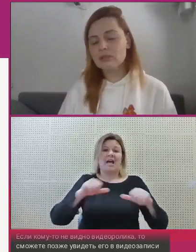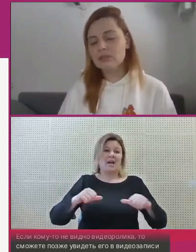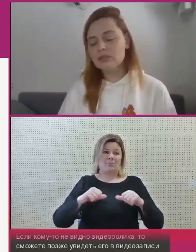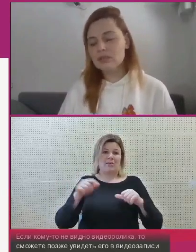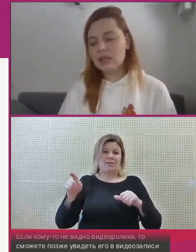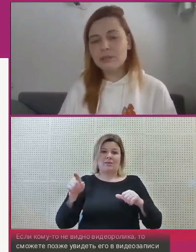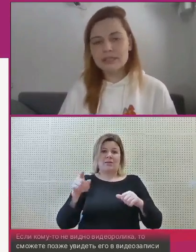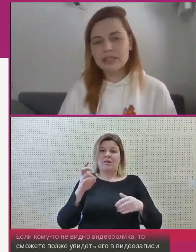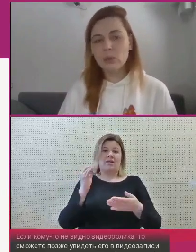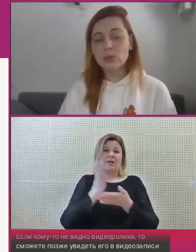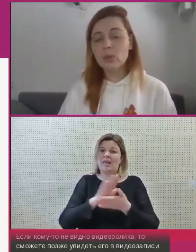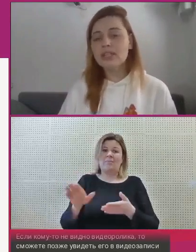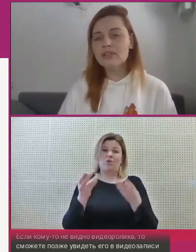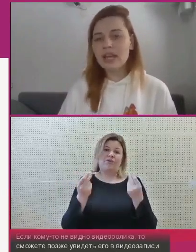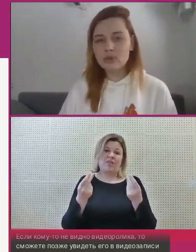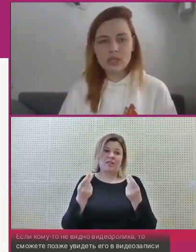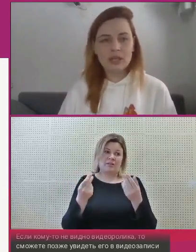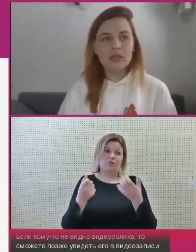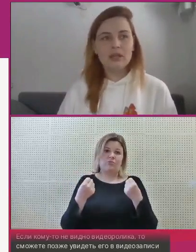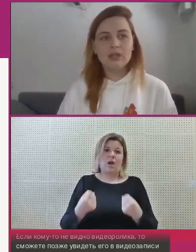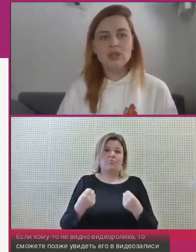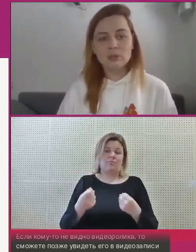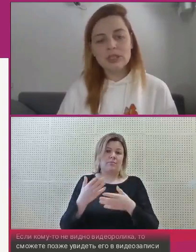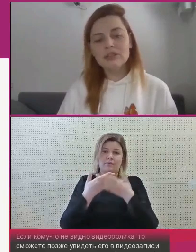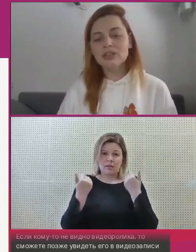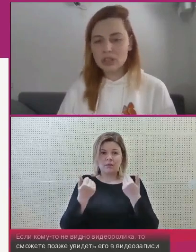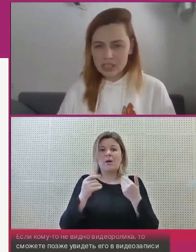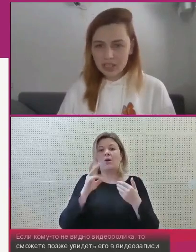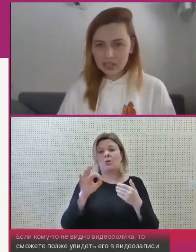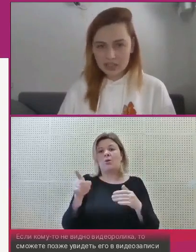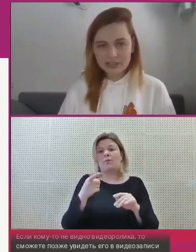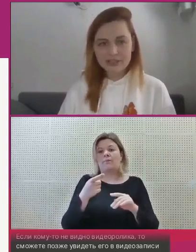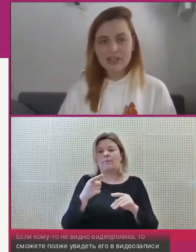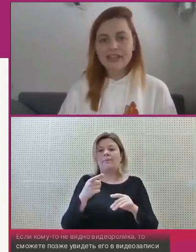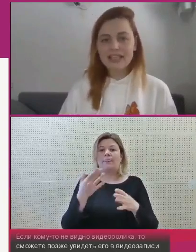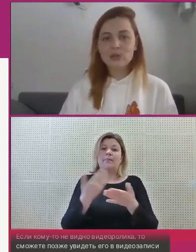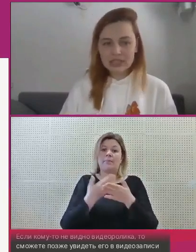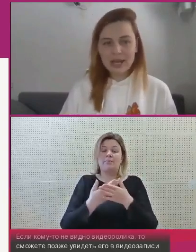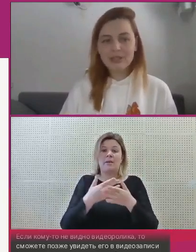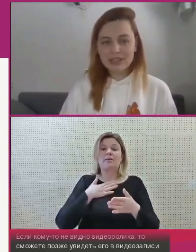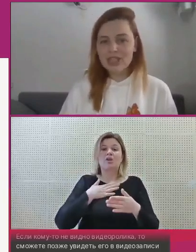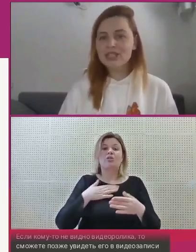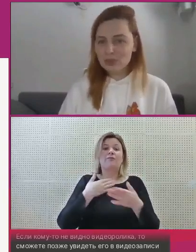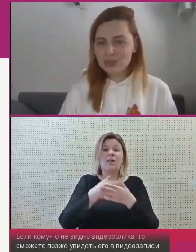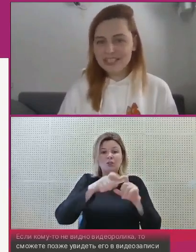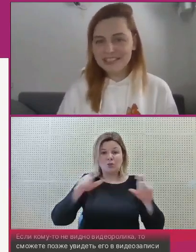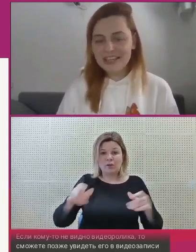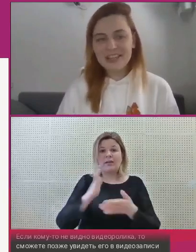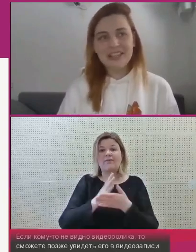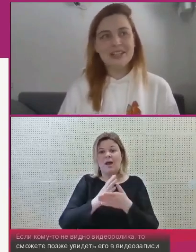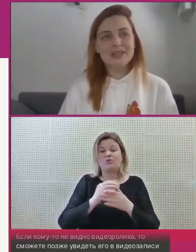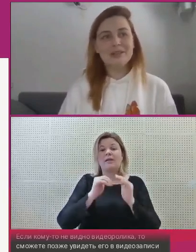там, стабильность какую-то, но они являются детьми интересных родителей или друзьями интересных